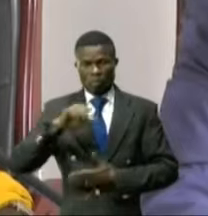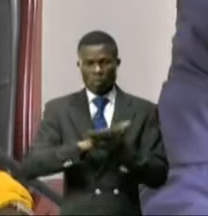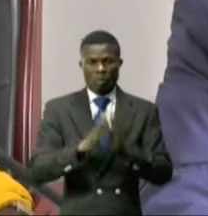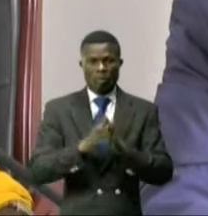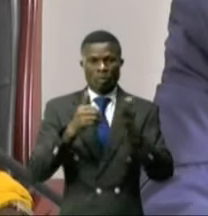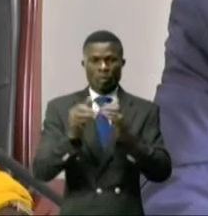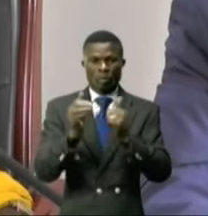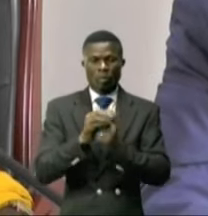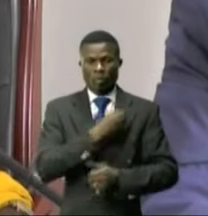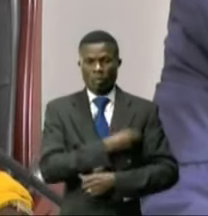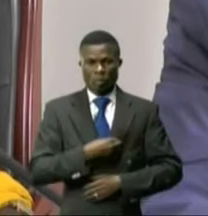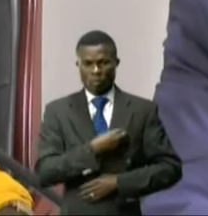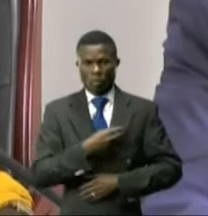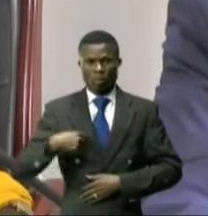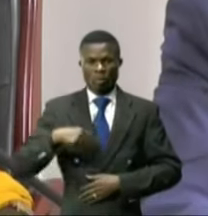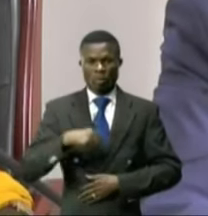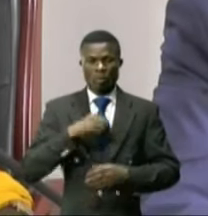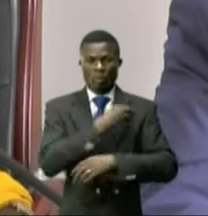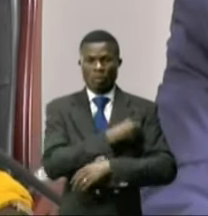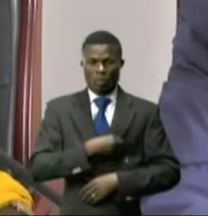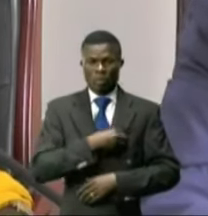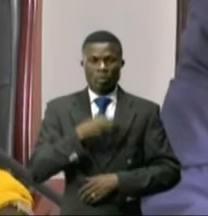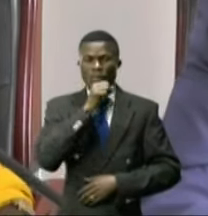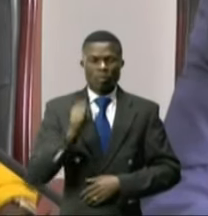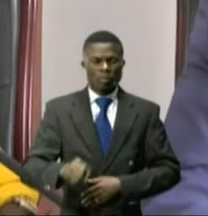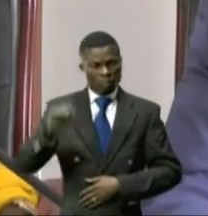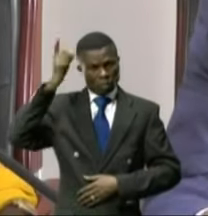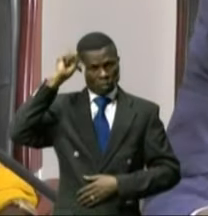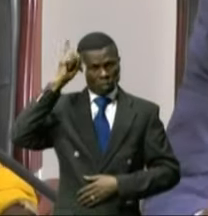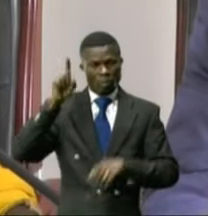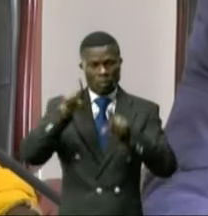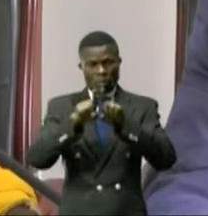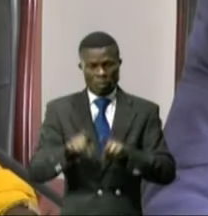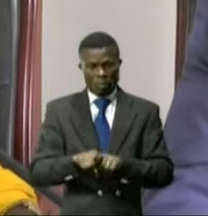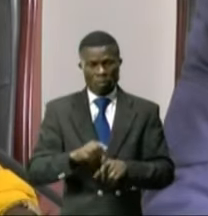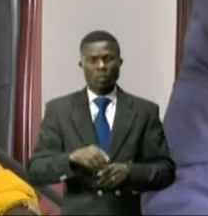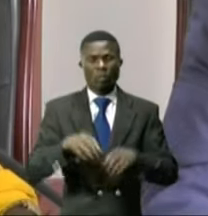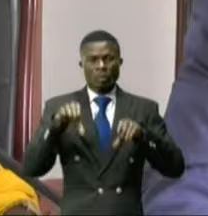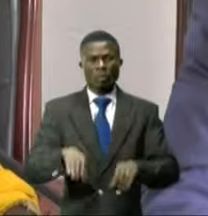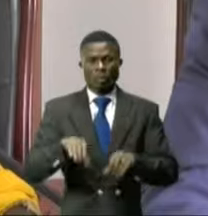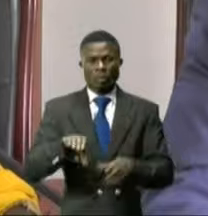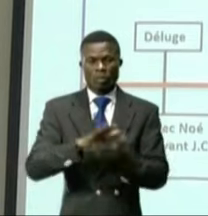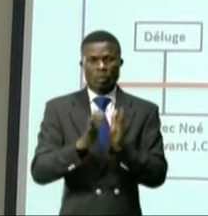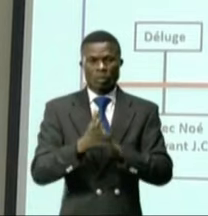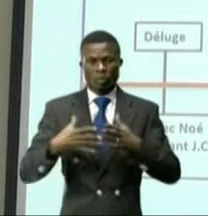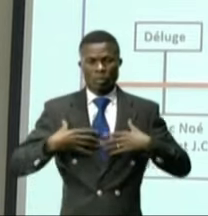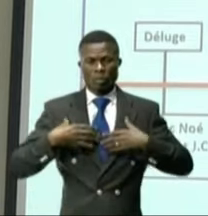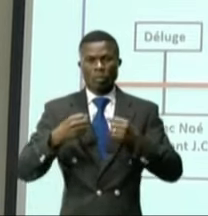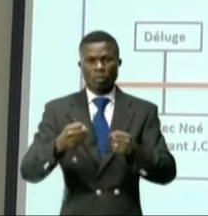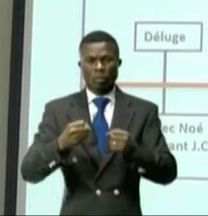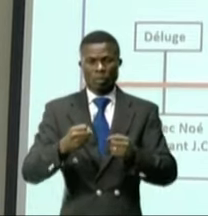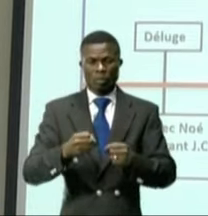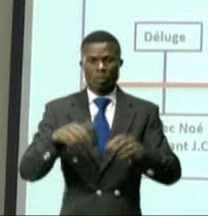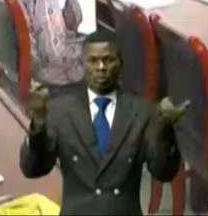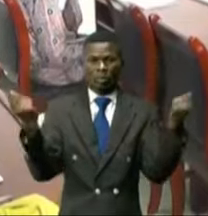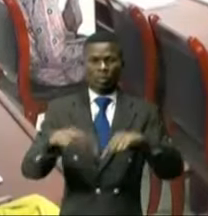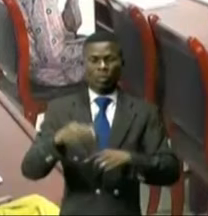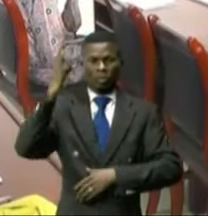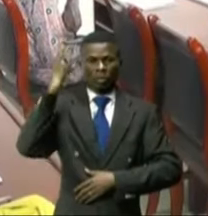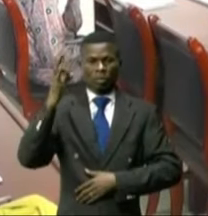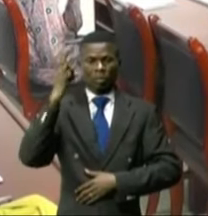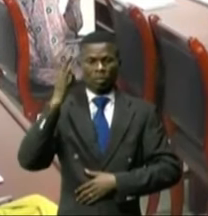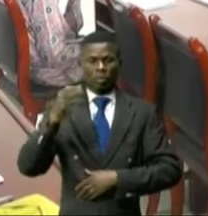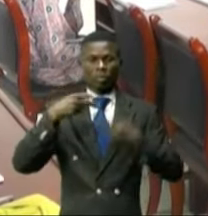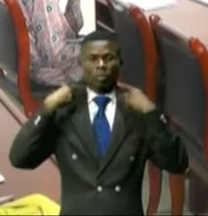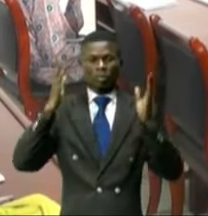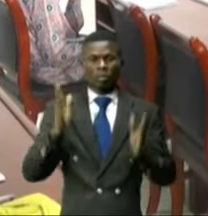pardonnés de nos péchés et les péchés de nos grands-parents et le Congo soit guéri. Lors de sa prédication, cet